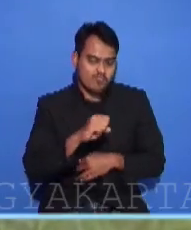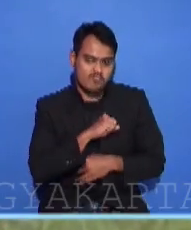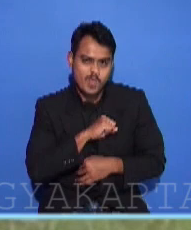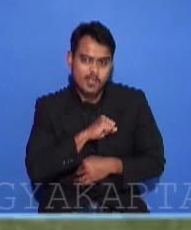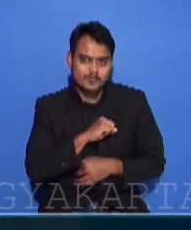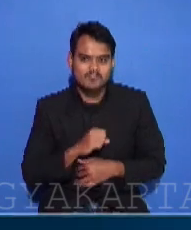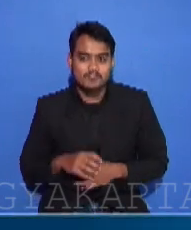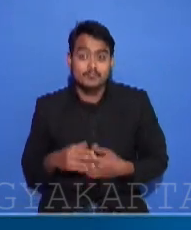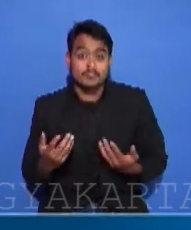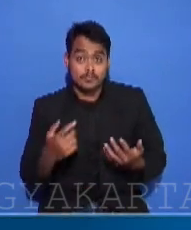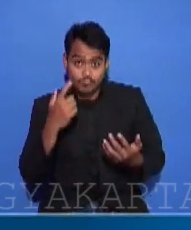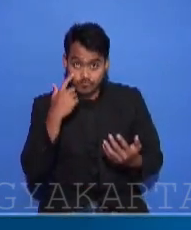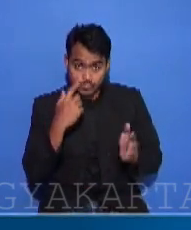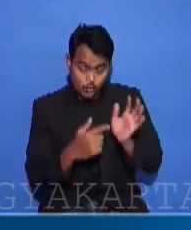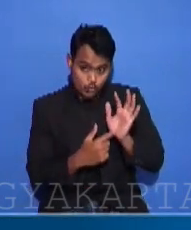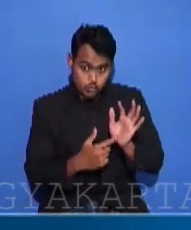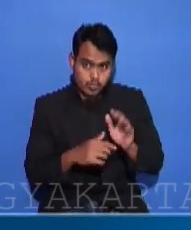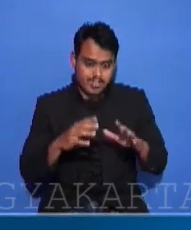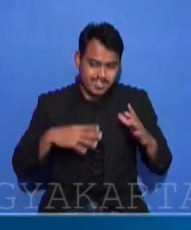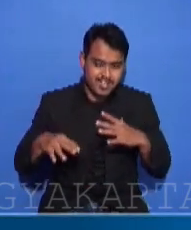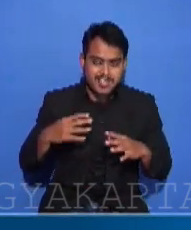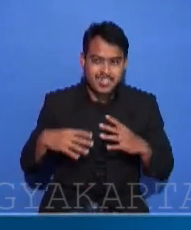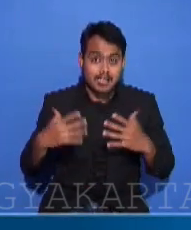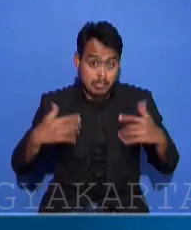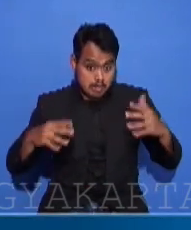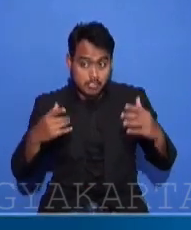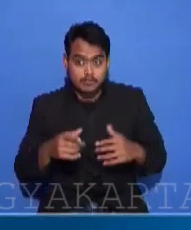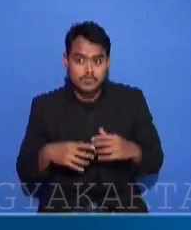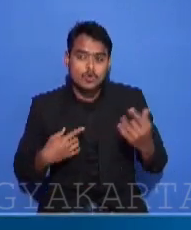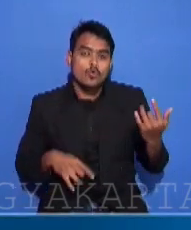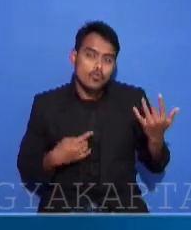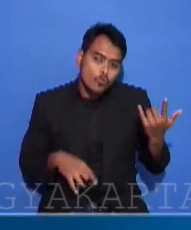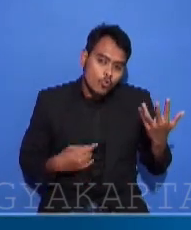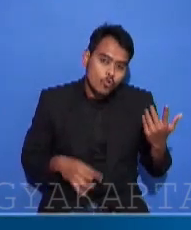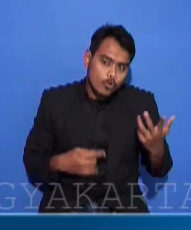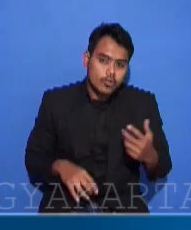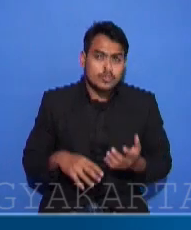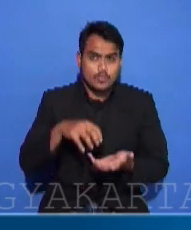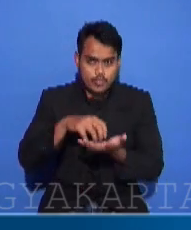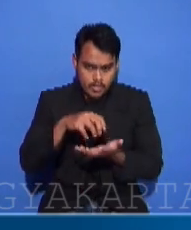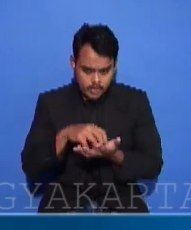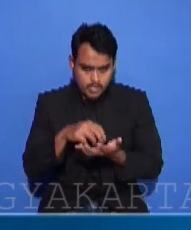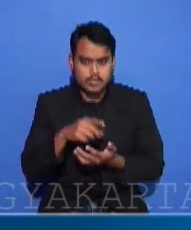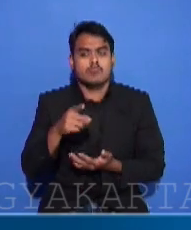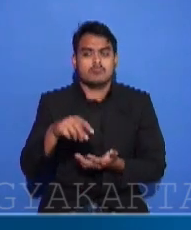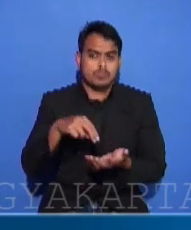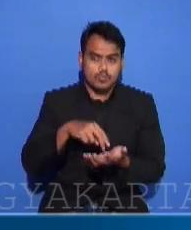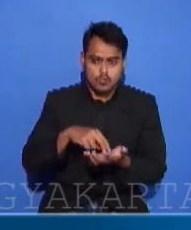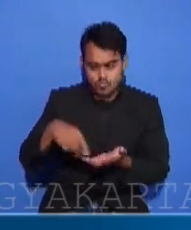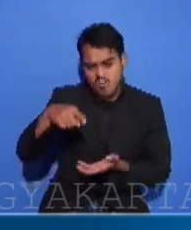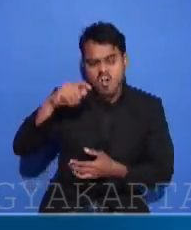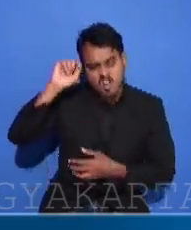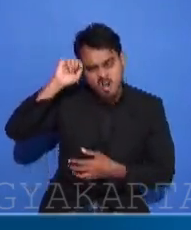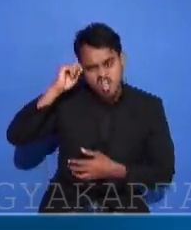Pertunjukan kolaborasi, teatrikal, tari, dan musik keroncong yang digelar di lapangan Bibis Kasihan Bantul mewarnai semaraknya peringatan Hari